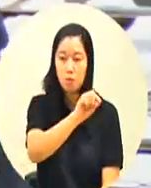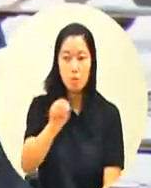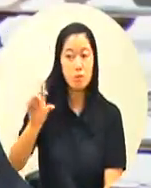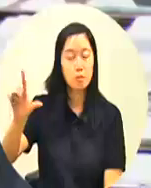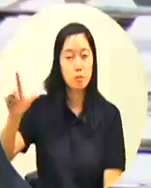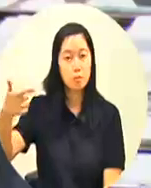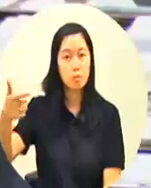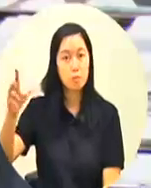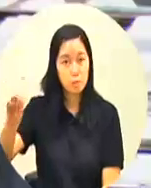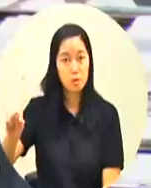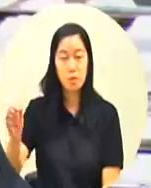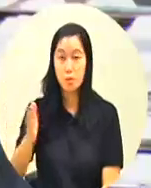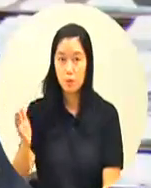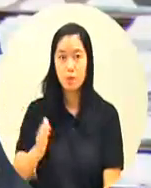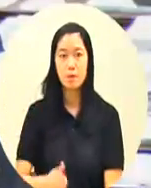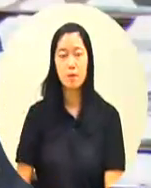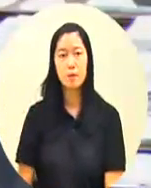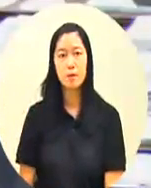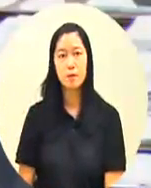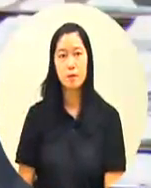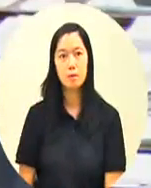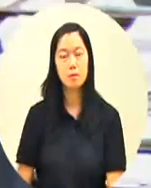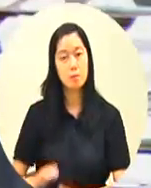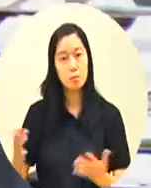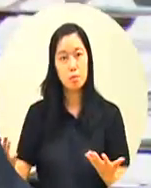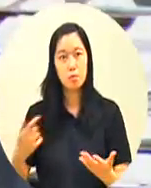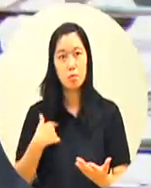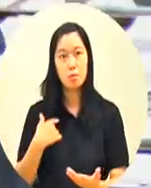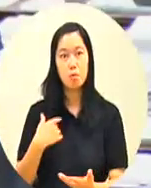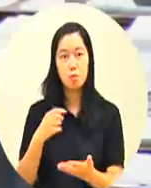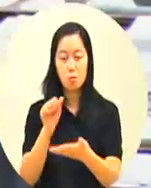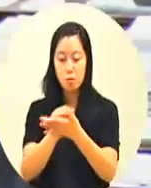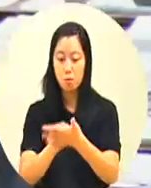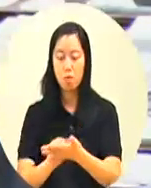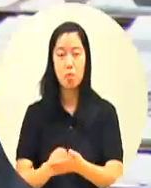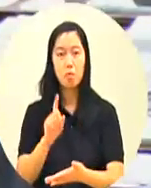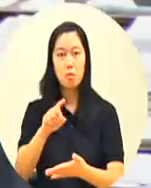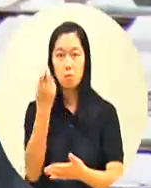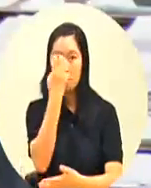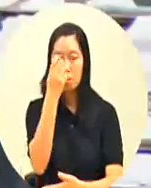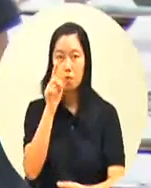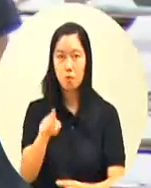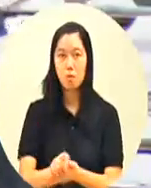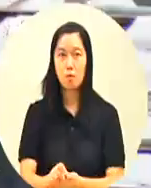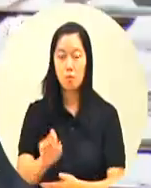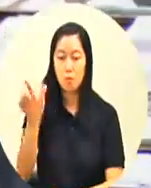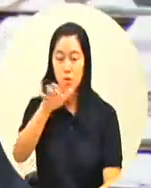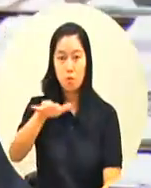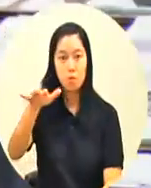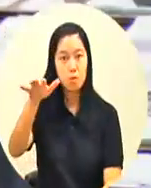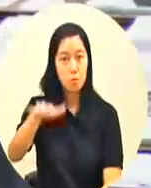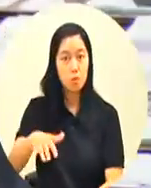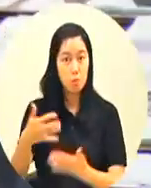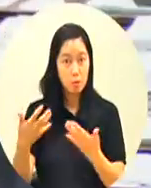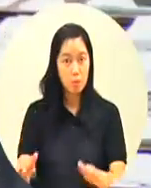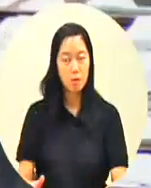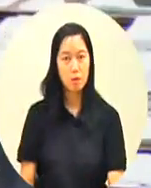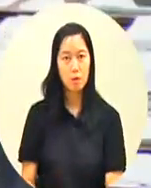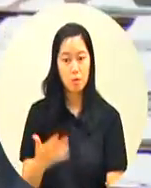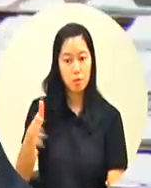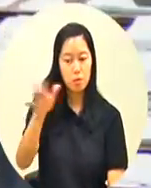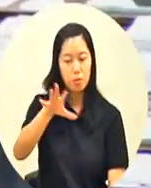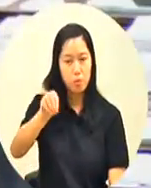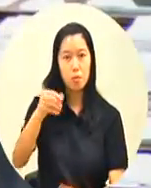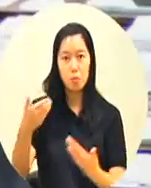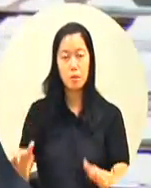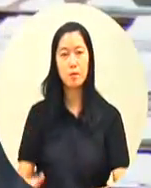对，5万多，那现在大概整个收起来，我刚刚看你的报告差不多5000多万，我想其实这个监理检查费用要好好的